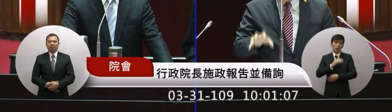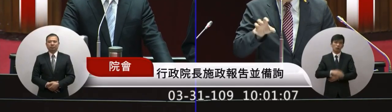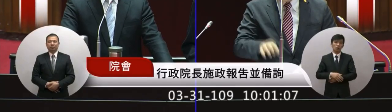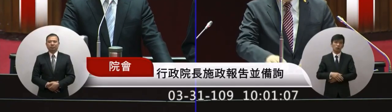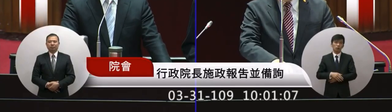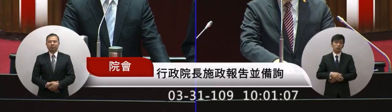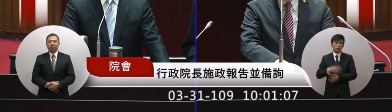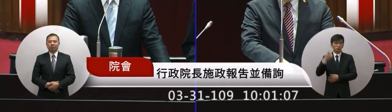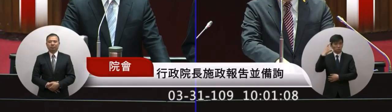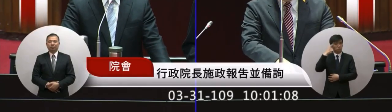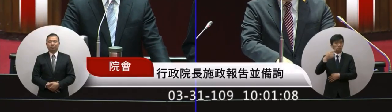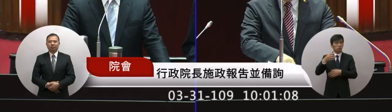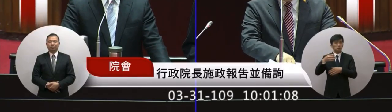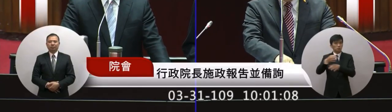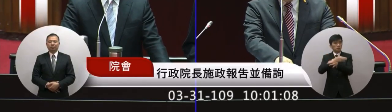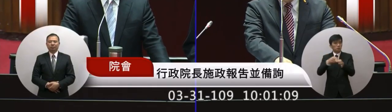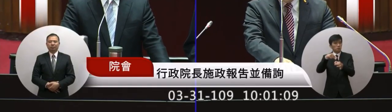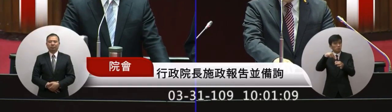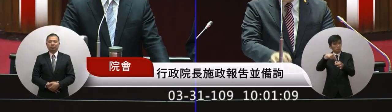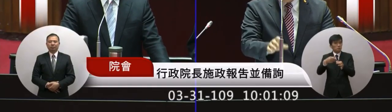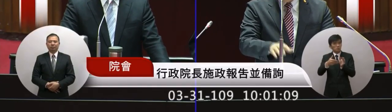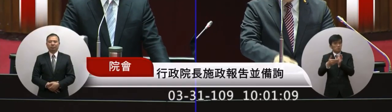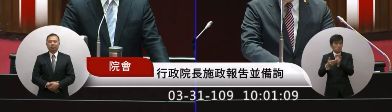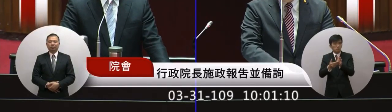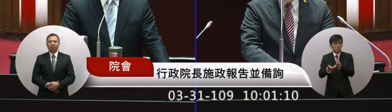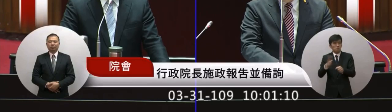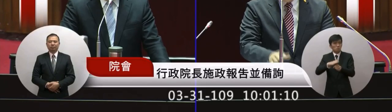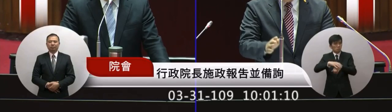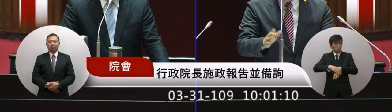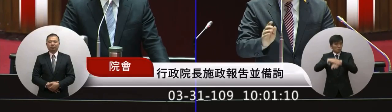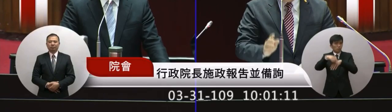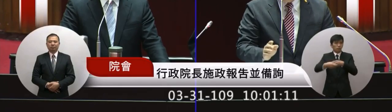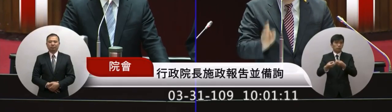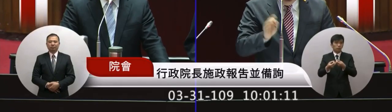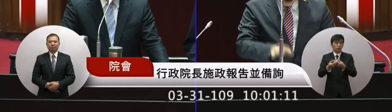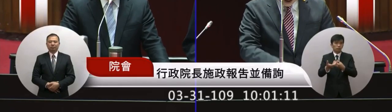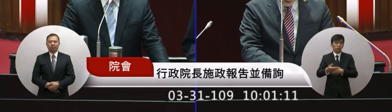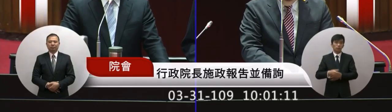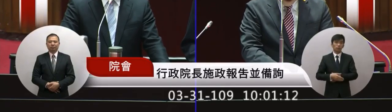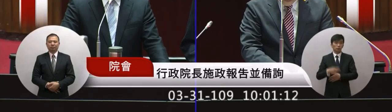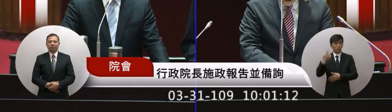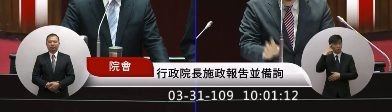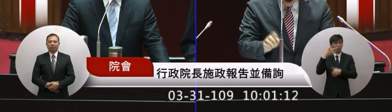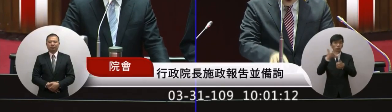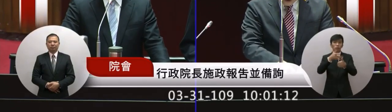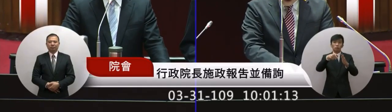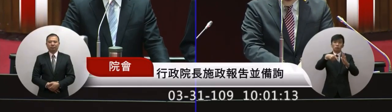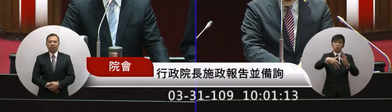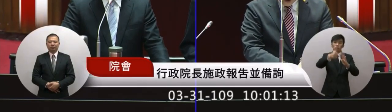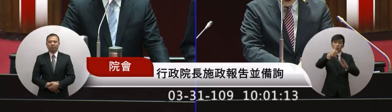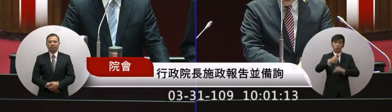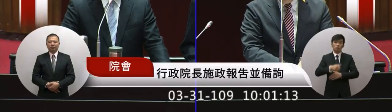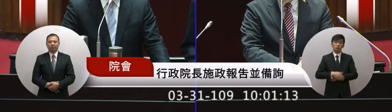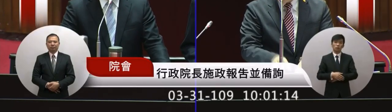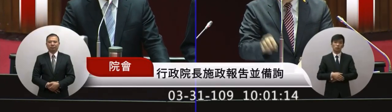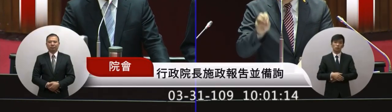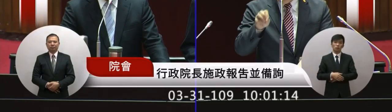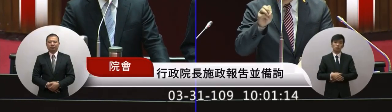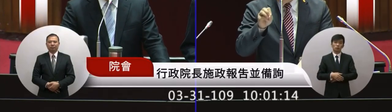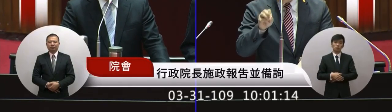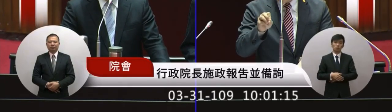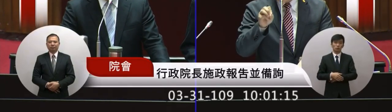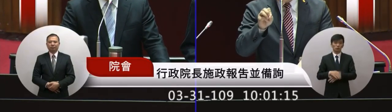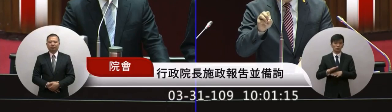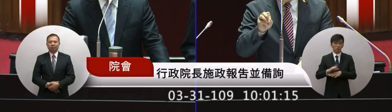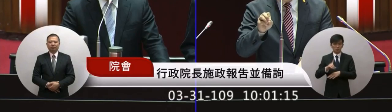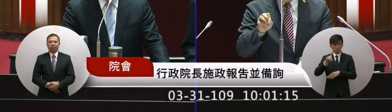怎么样子在经济防疫这边能够超前部署哦，是我接下来要跟院长跟部长请教的部分。那首先这边呢，我想先问一个比